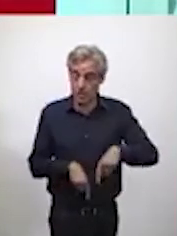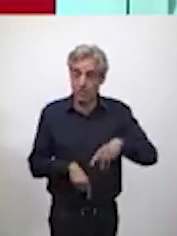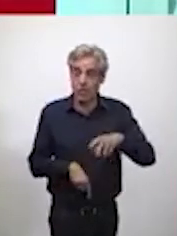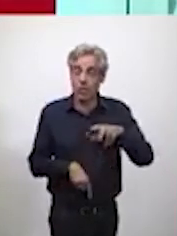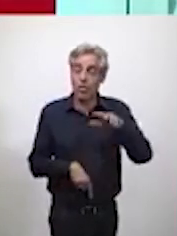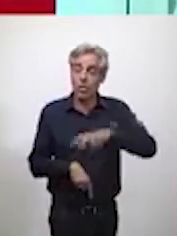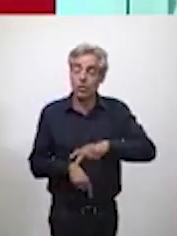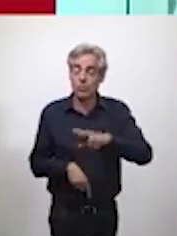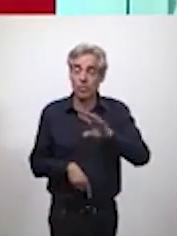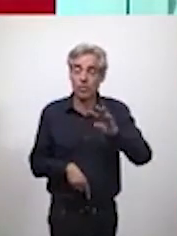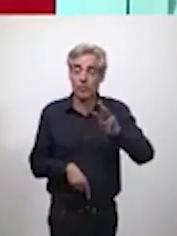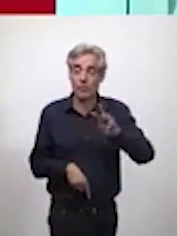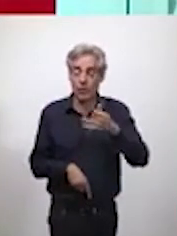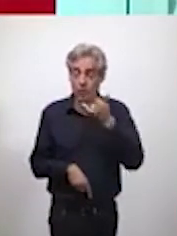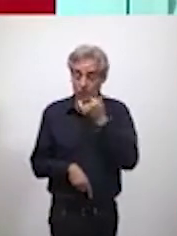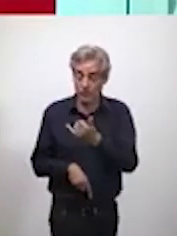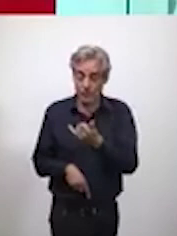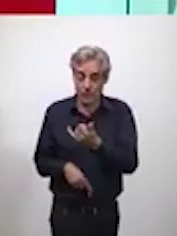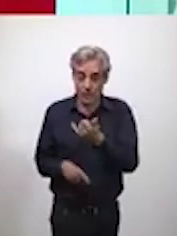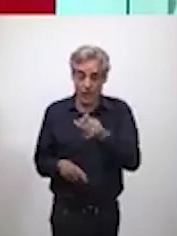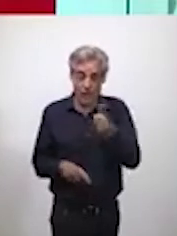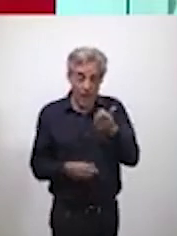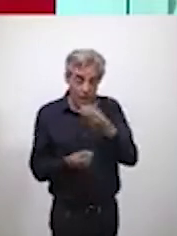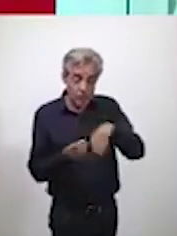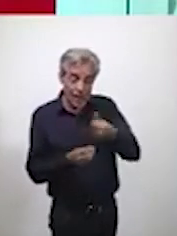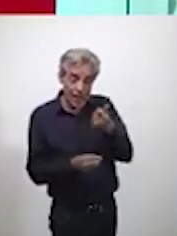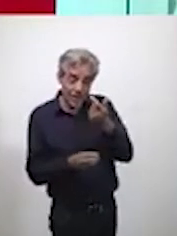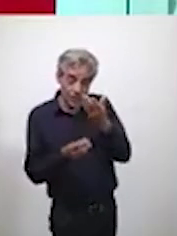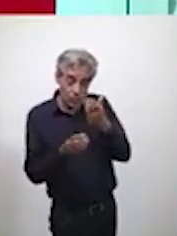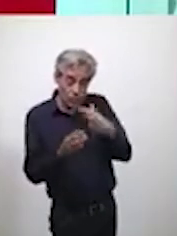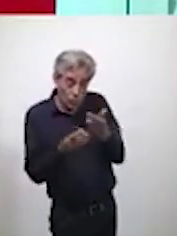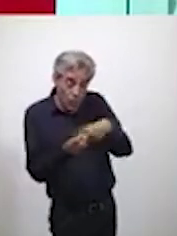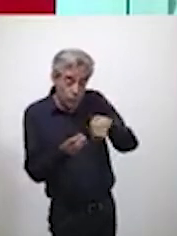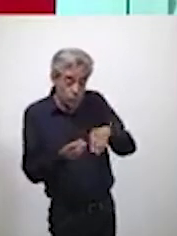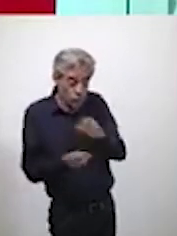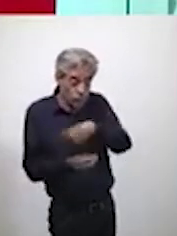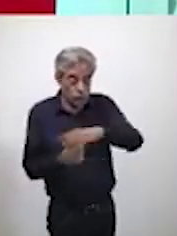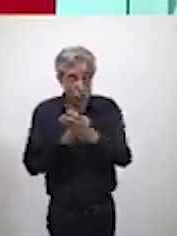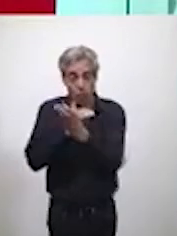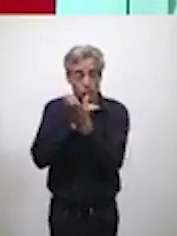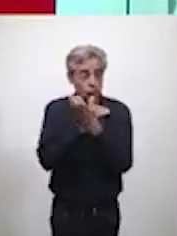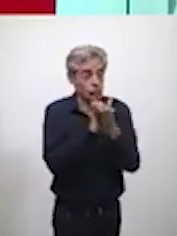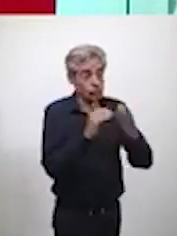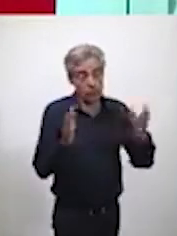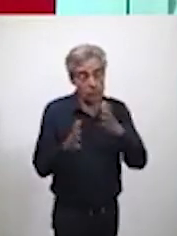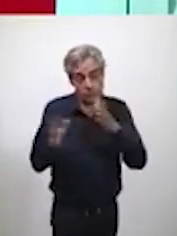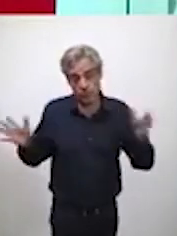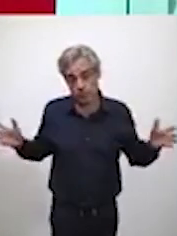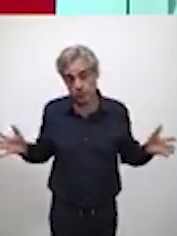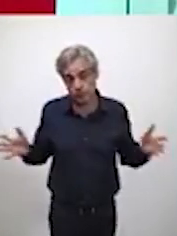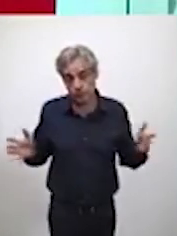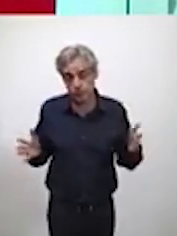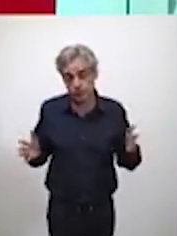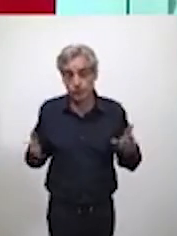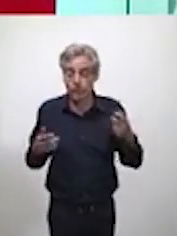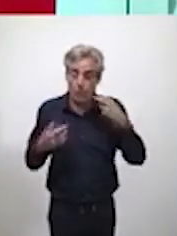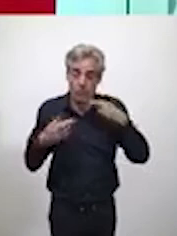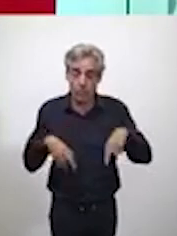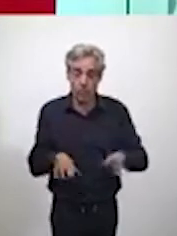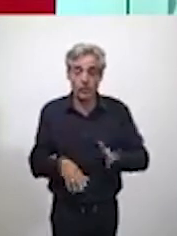collectivité n'était déterminée à mettre 1 euro de plus pour arrêter l'opération de la rue Bordelaise.